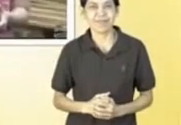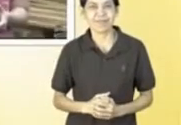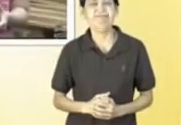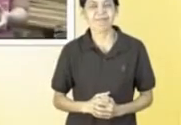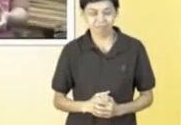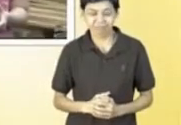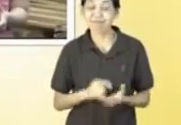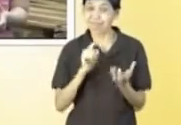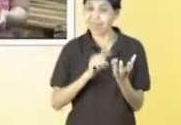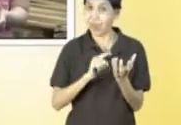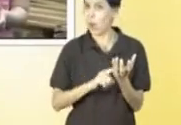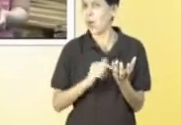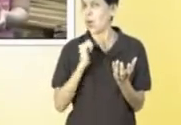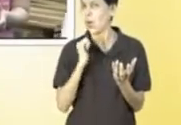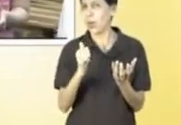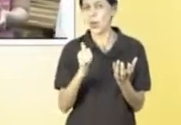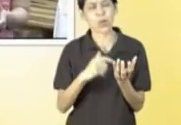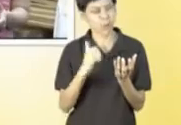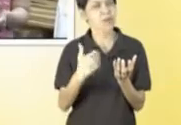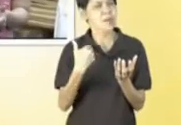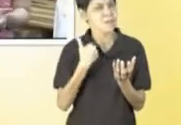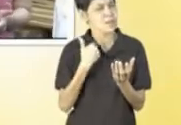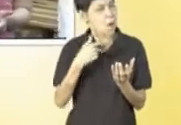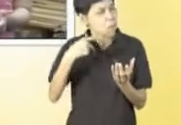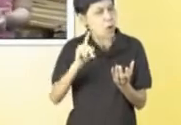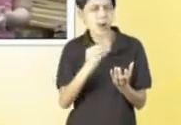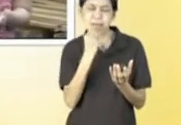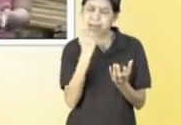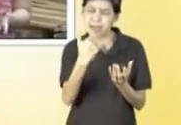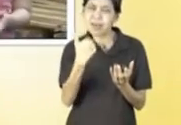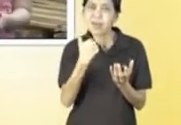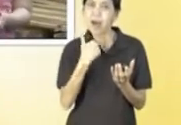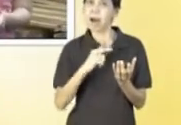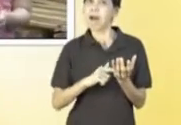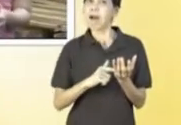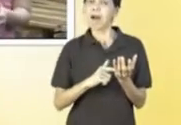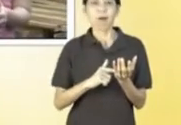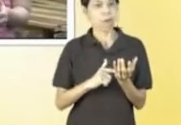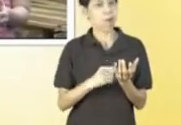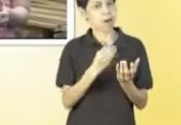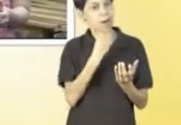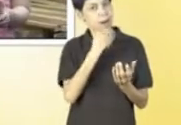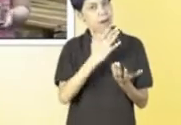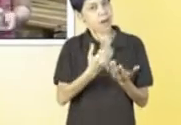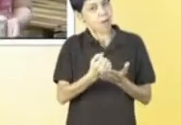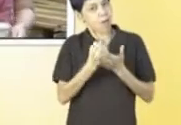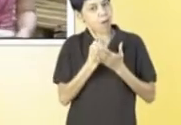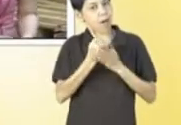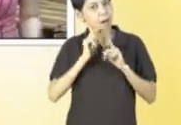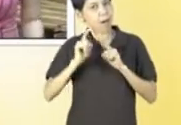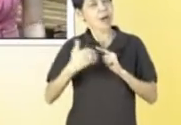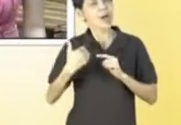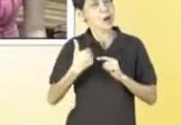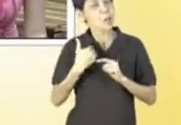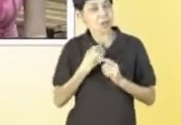พูดถึงเจ้าขี้เหล็กนี้ไม่ธรรมดาเลยจริงๆนะคะนอกจากจะมีคุณค่าทางอาหารแล้วนะคะยังมีสรรพคุณที่รักษาโรคได้อีกด้วยค่ะและที่สำคัญ